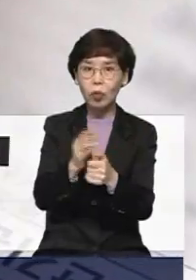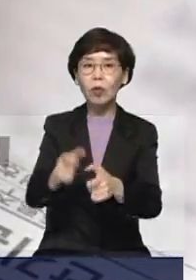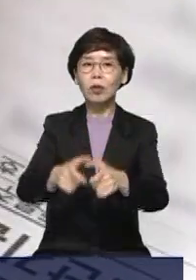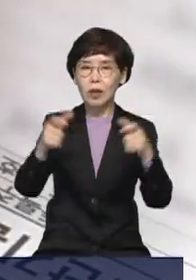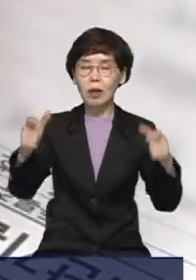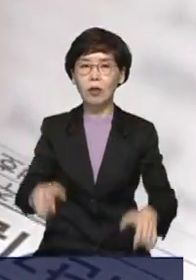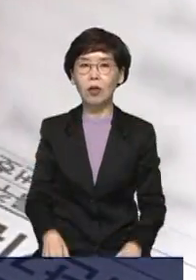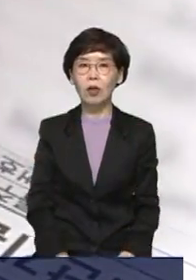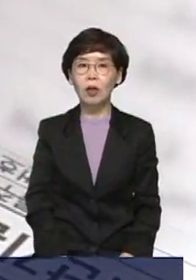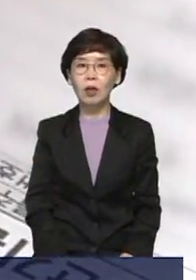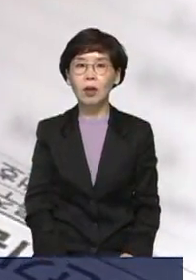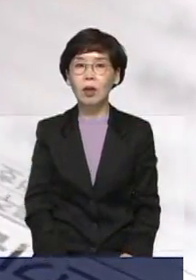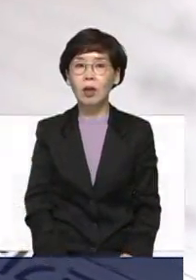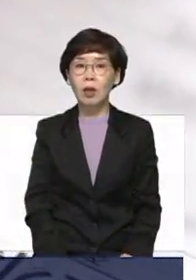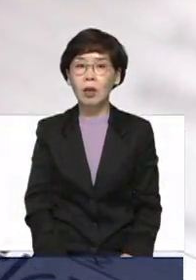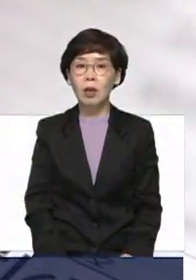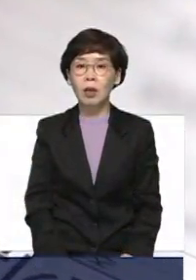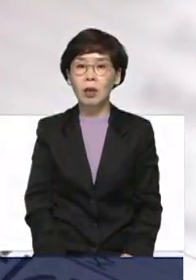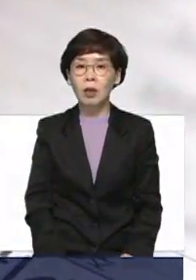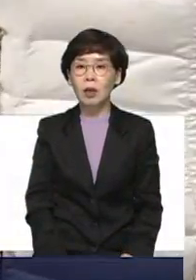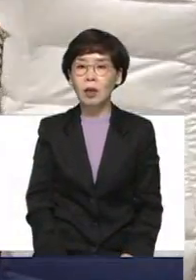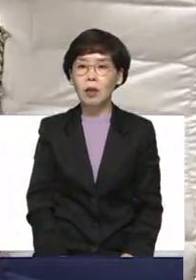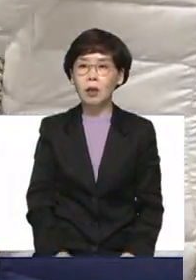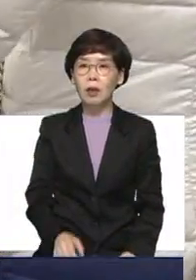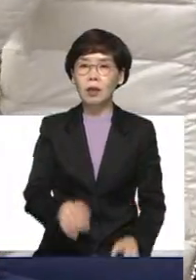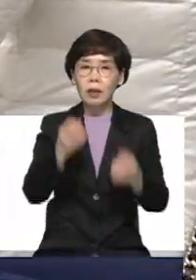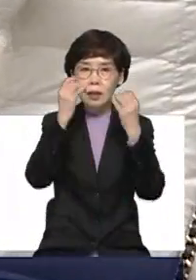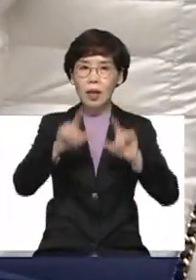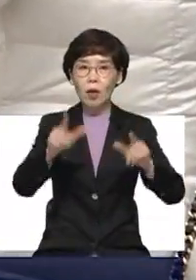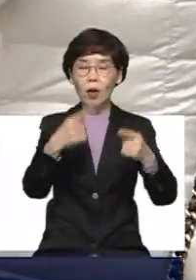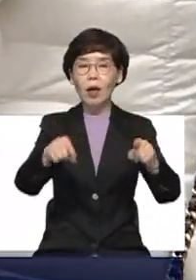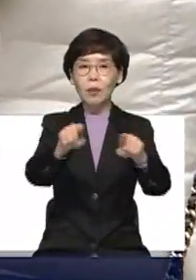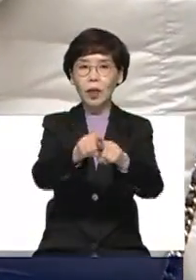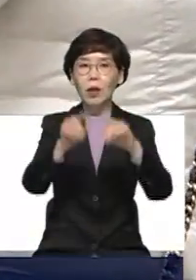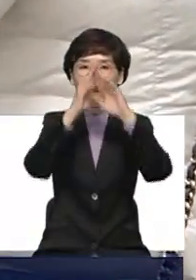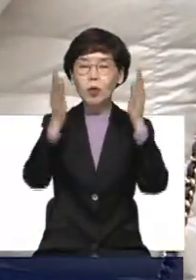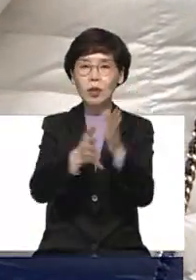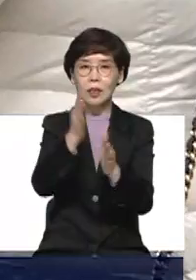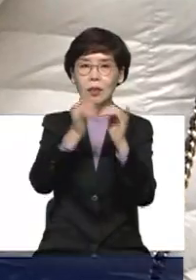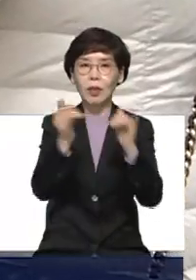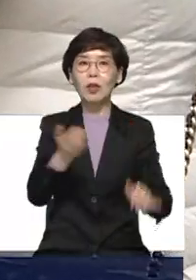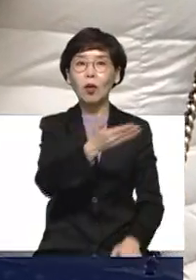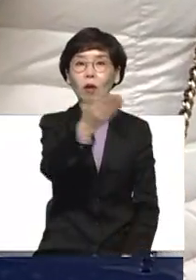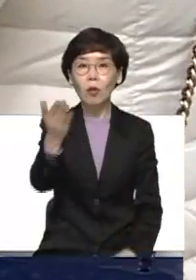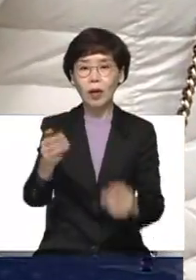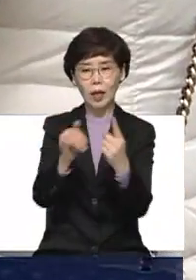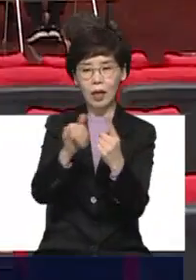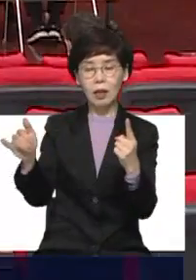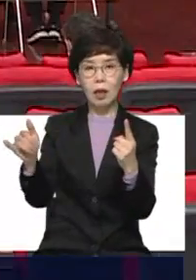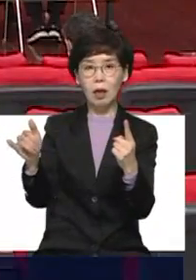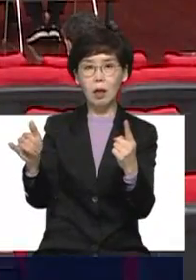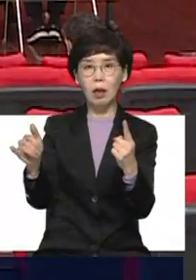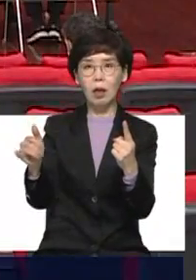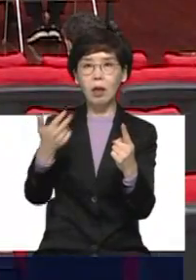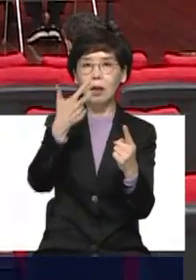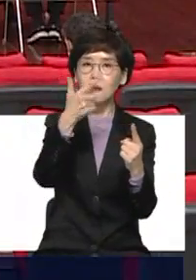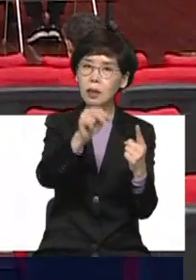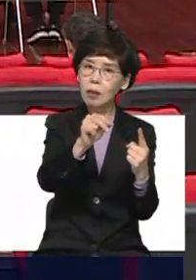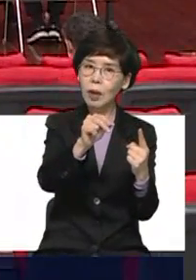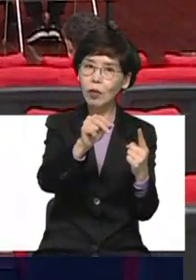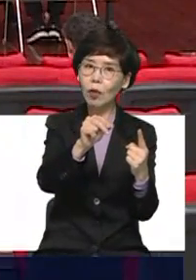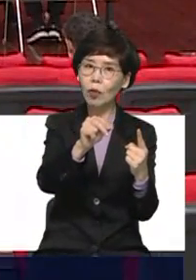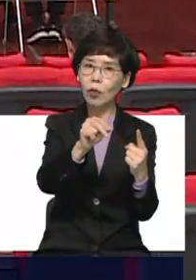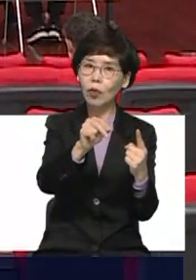확대하기로 했습니다. 새해와 함께 모든 시민 여러분께 1인당 7만